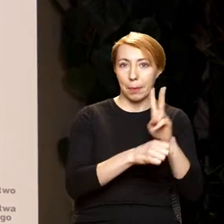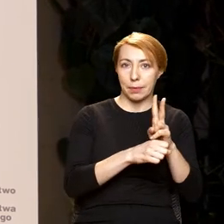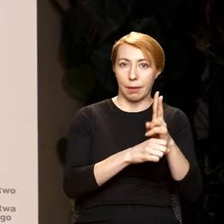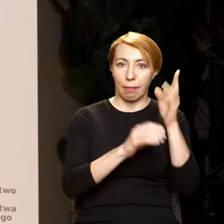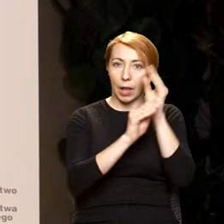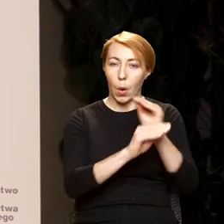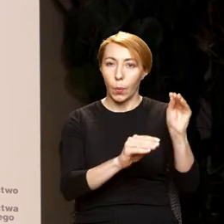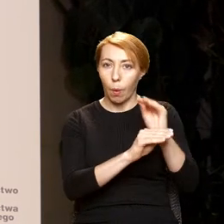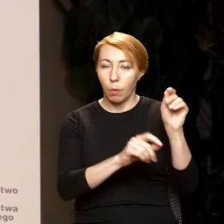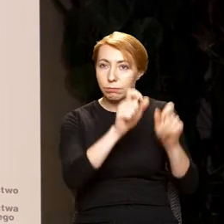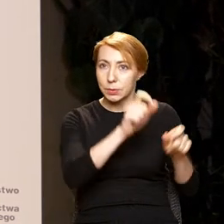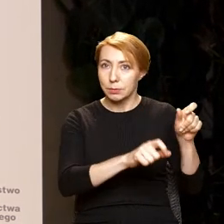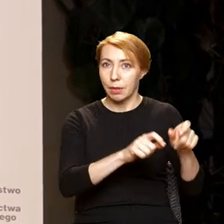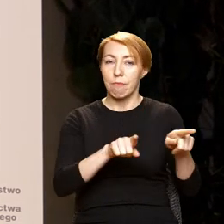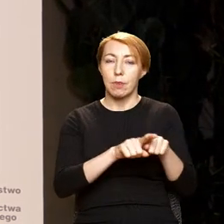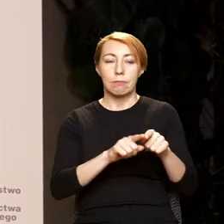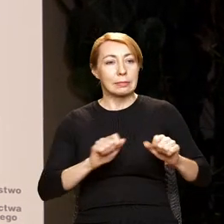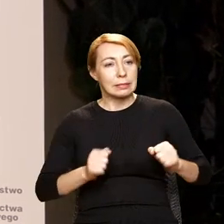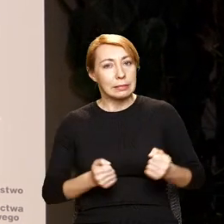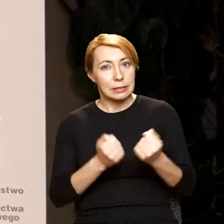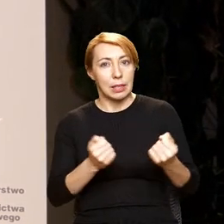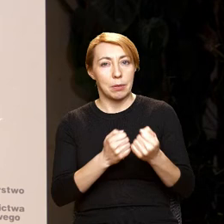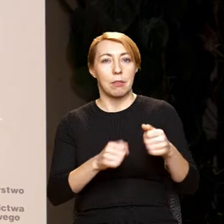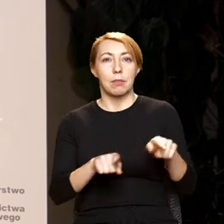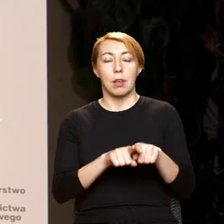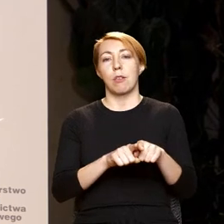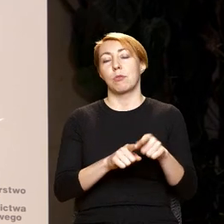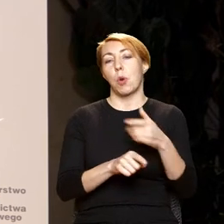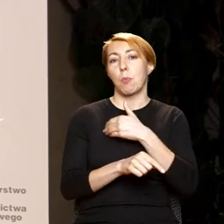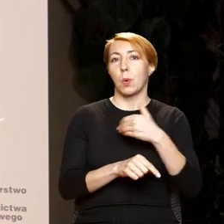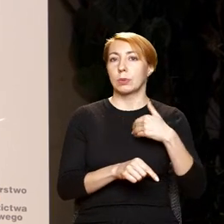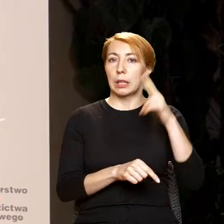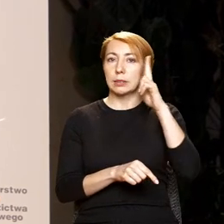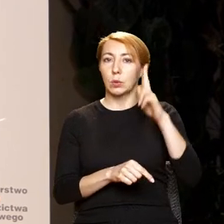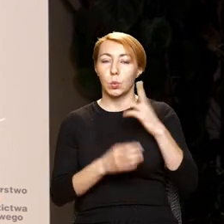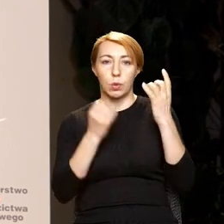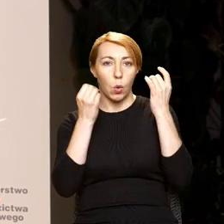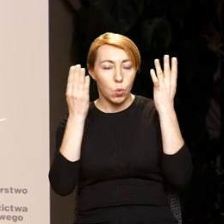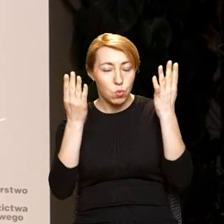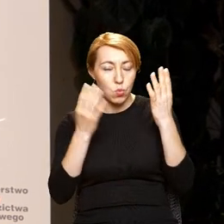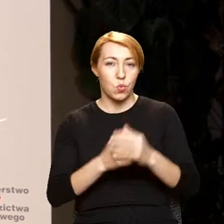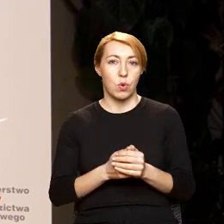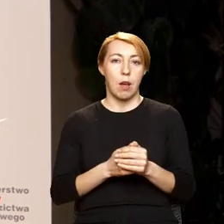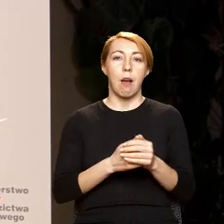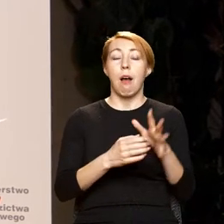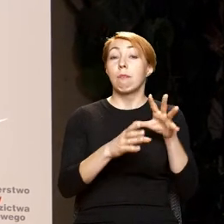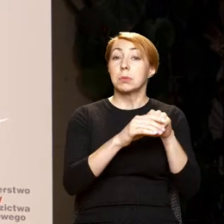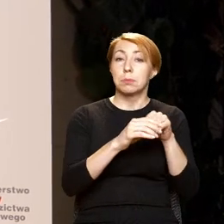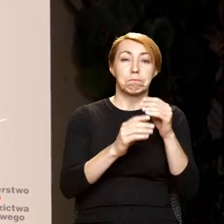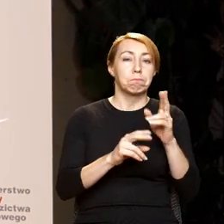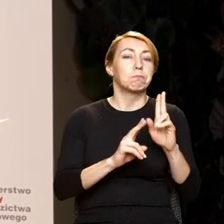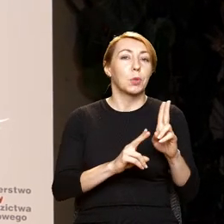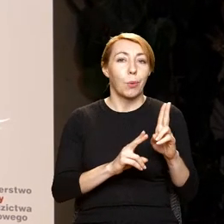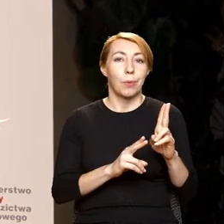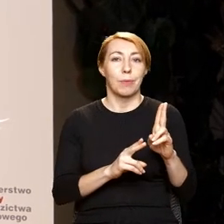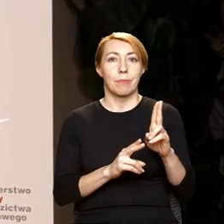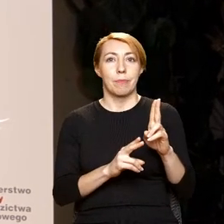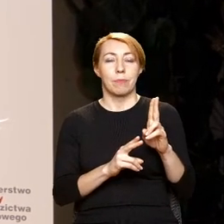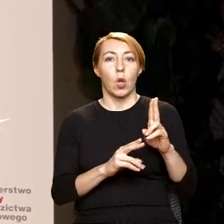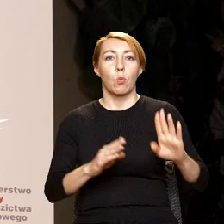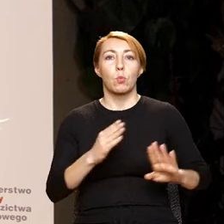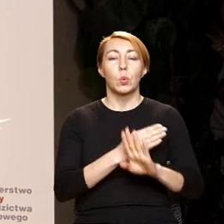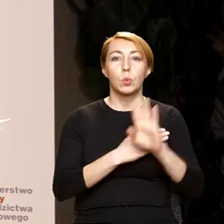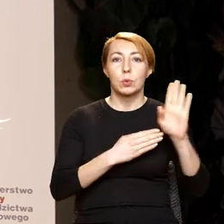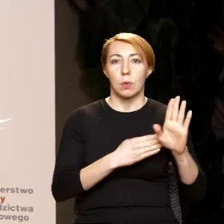wysiłkowi polskich, między innymi polskich instytucji kultury. I tutaj należy wymienić przede wszystkim